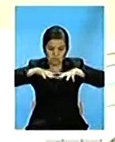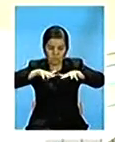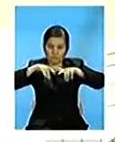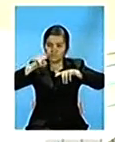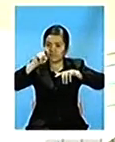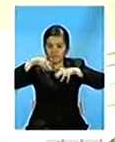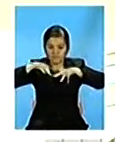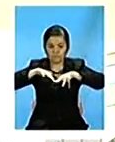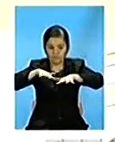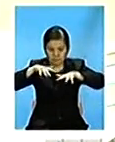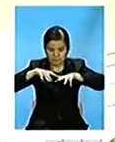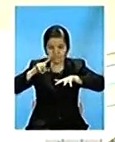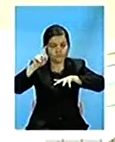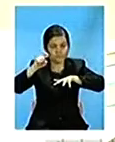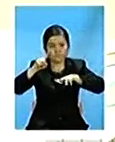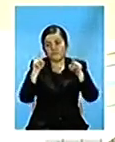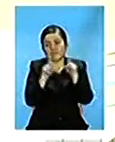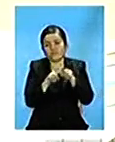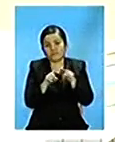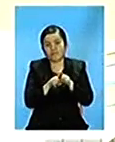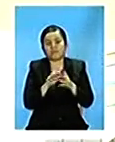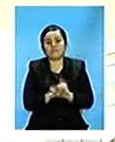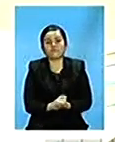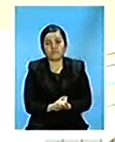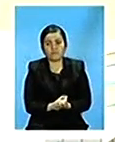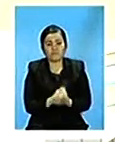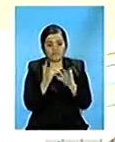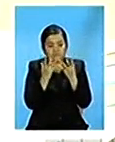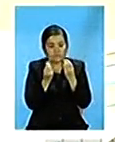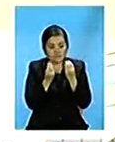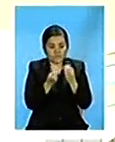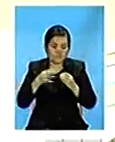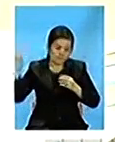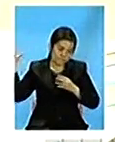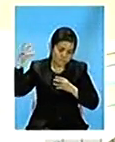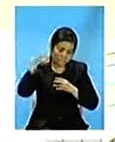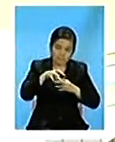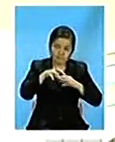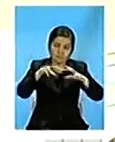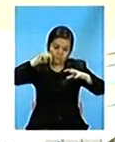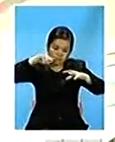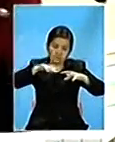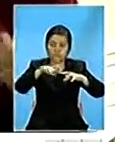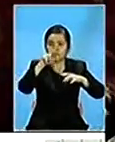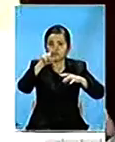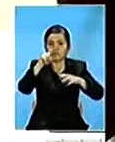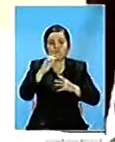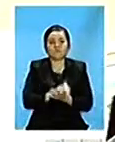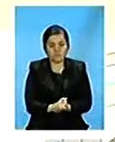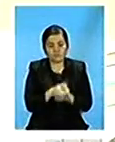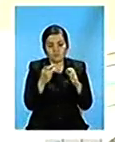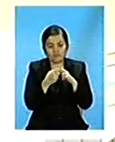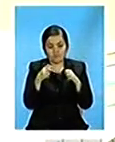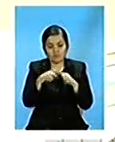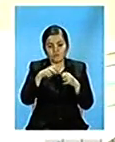ไปแล้วรุกที่น้ำบางแห่งก็ถมเข้าไปอันนี้ปัญหาการแก้ปัญหาเรื่องน้ำนี่ผมคิ